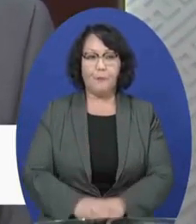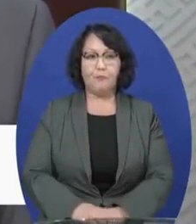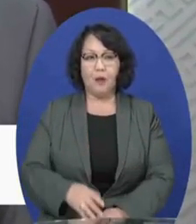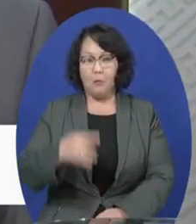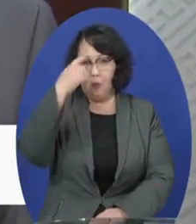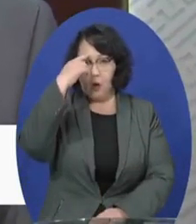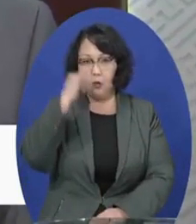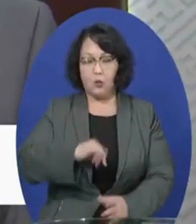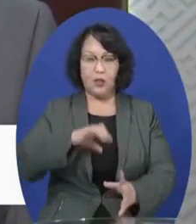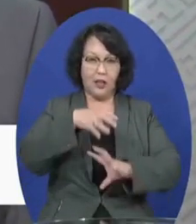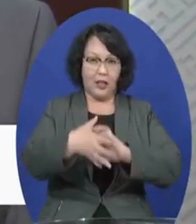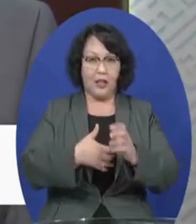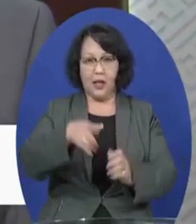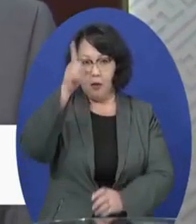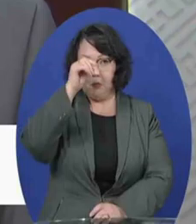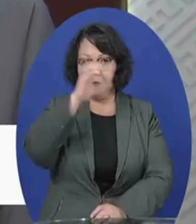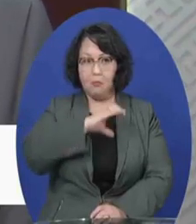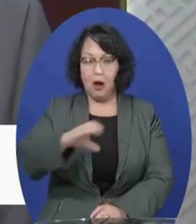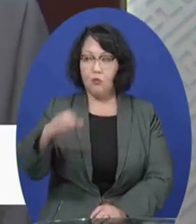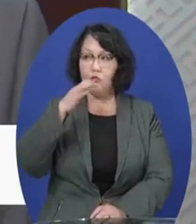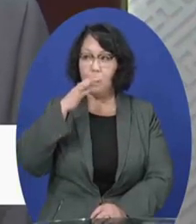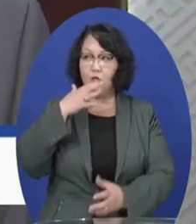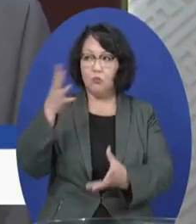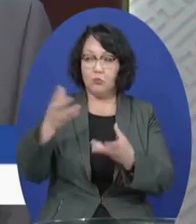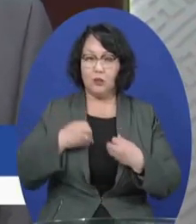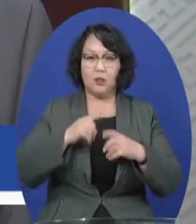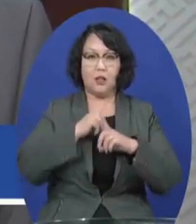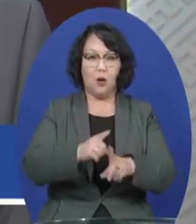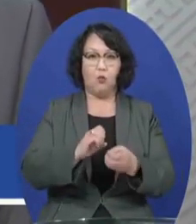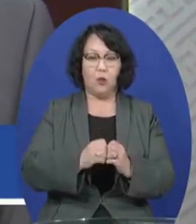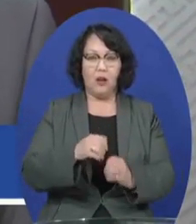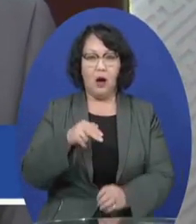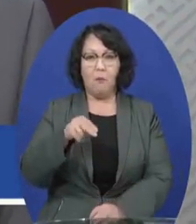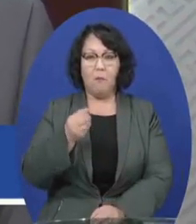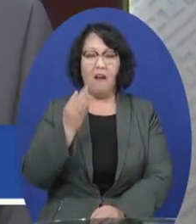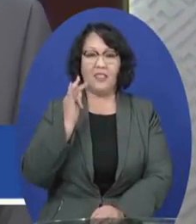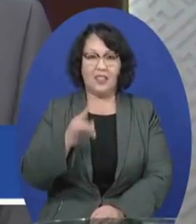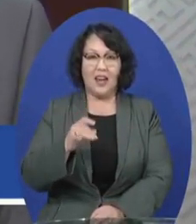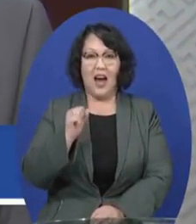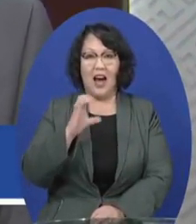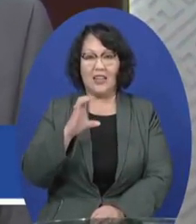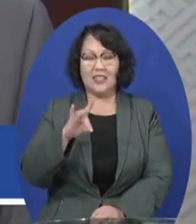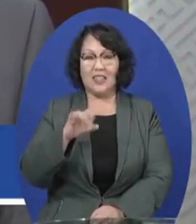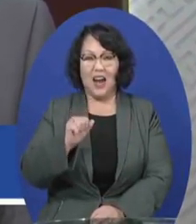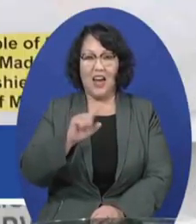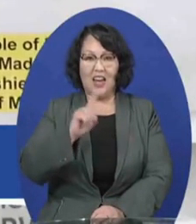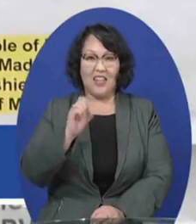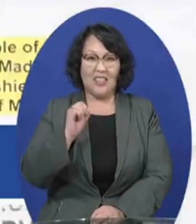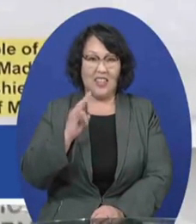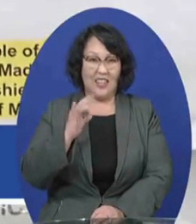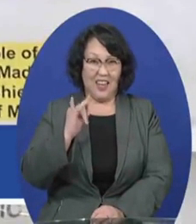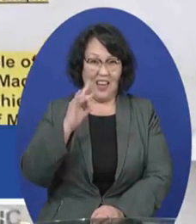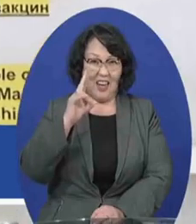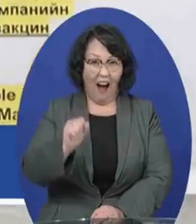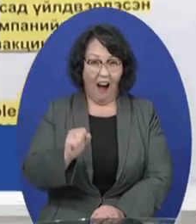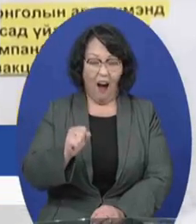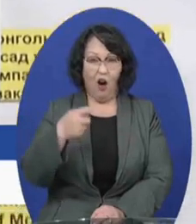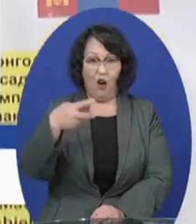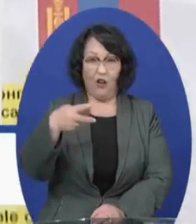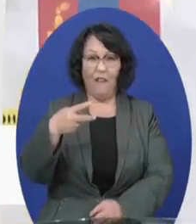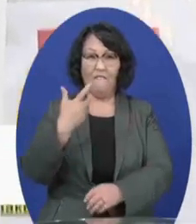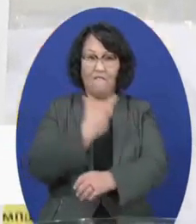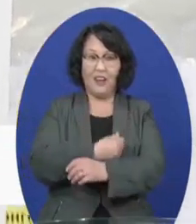мэндийн байгууллагынхаа зөвлөмжийн дагуу явж байгаа. За Pfizer болон одоо AstraZeneca вакцины маань дэлхийн эрүүл мэндийн байгууллагын